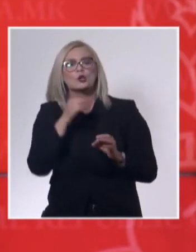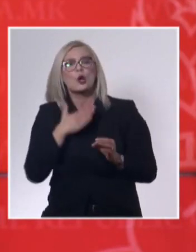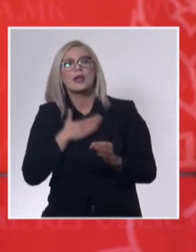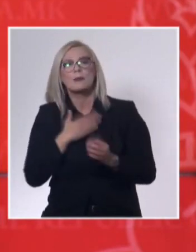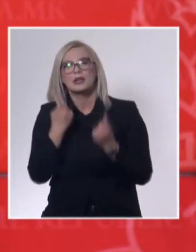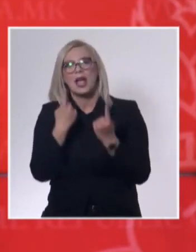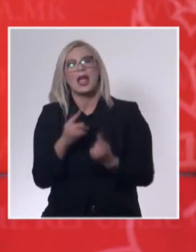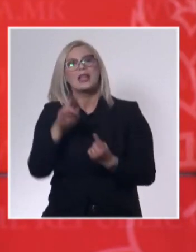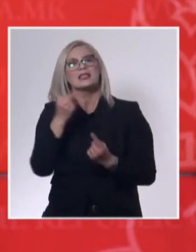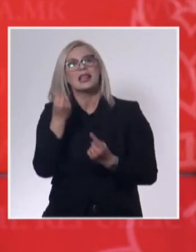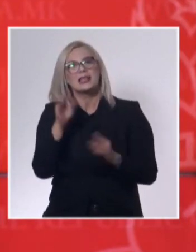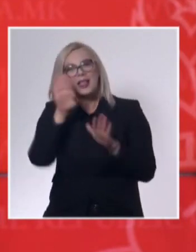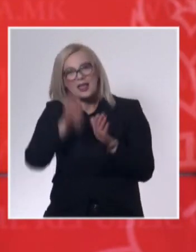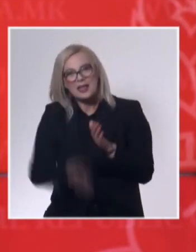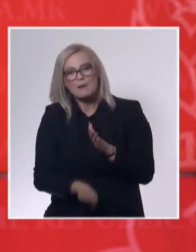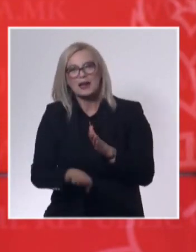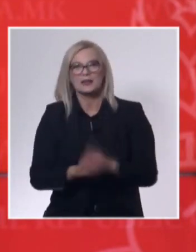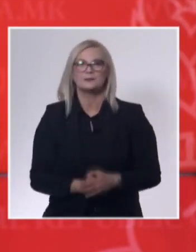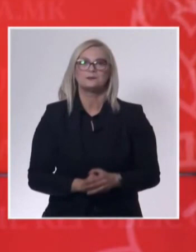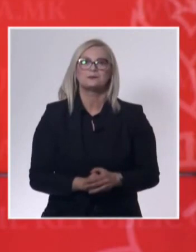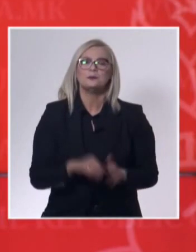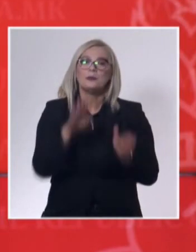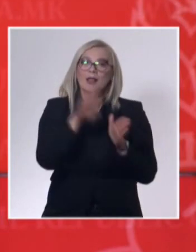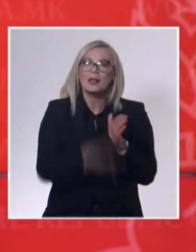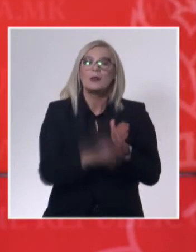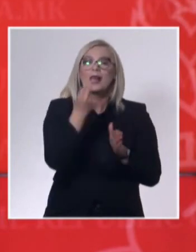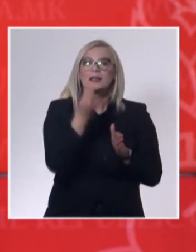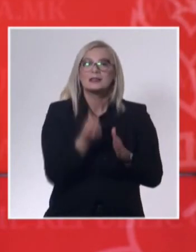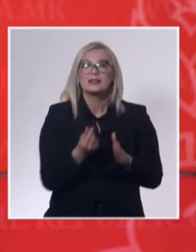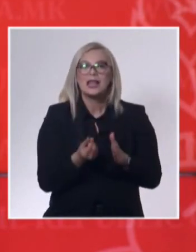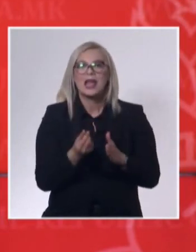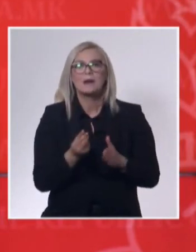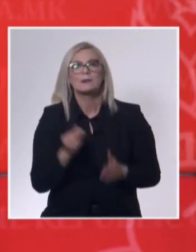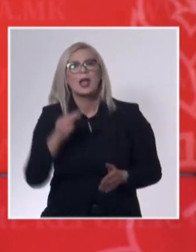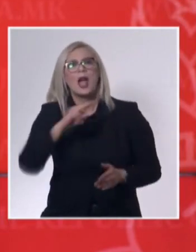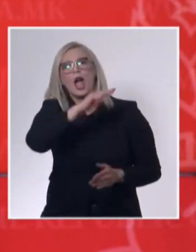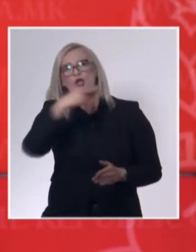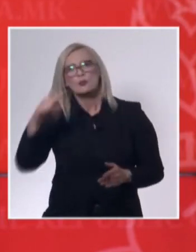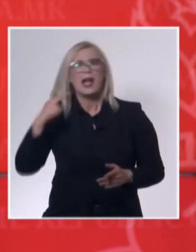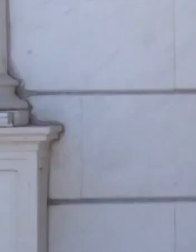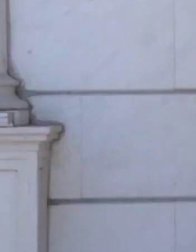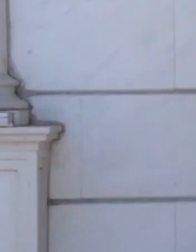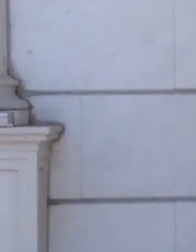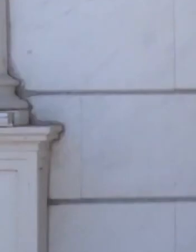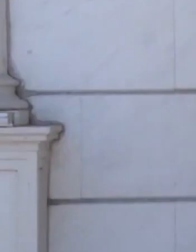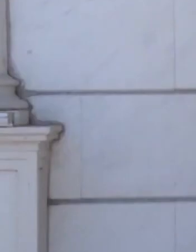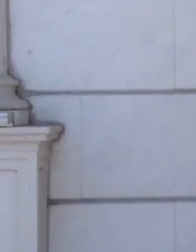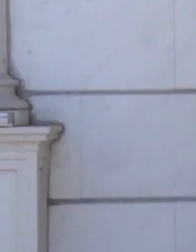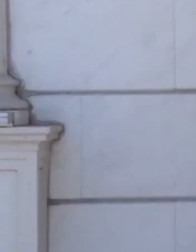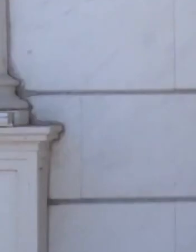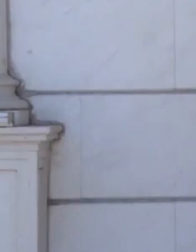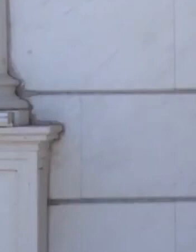më 31 maj 2023. Kovacevski tha se qeveria do të vazhdojë të marrë vendime që mbrojnë interesat dhe standardet